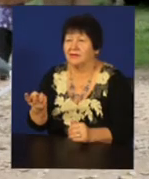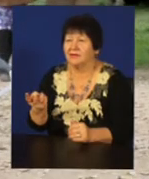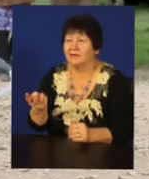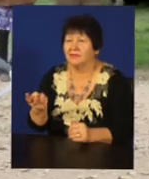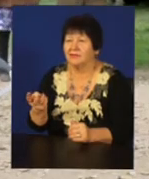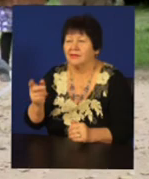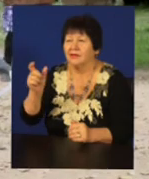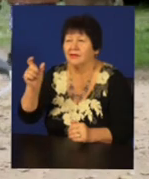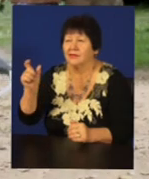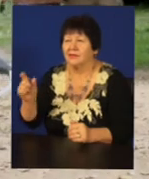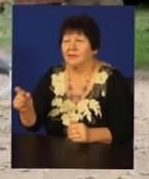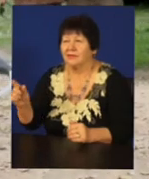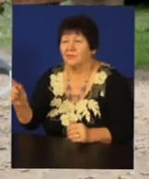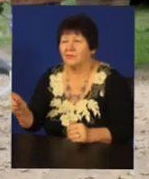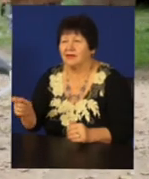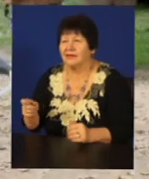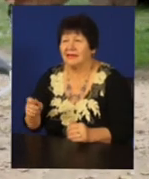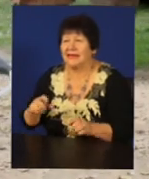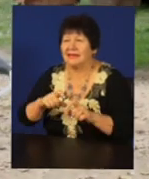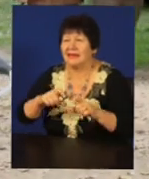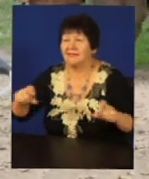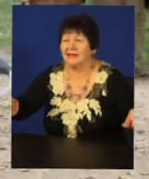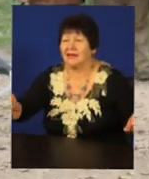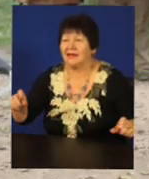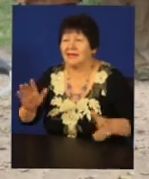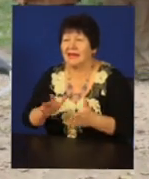de 12 km de rețele de canalizare.